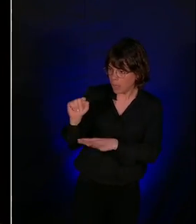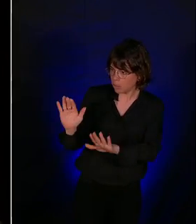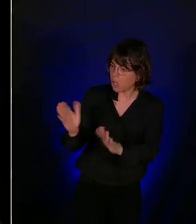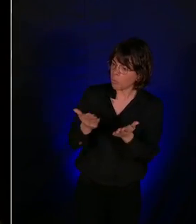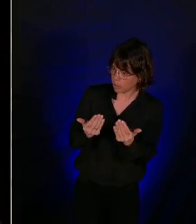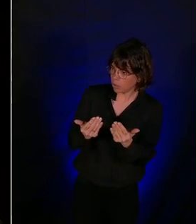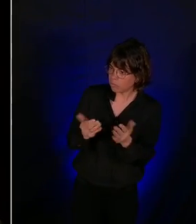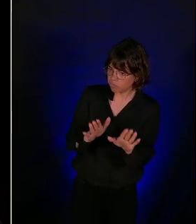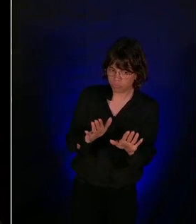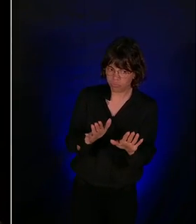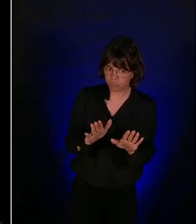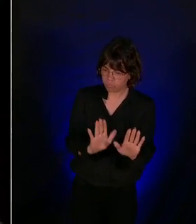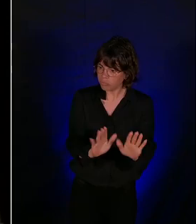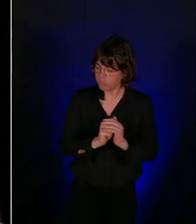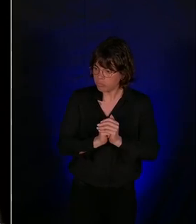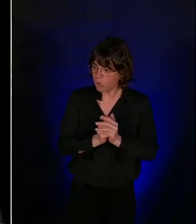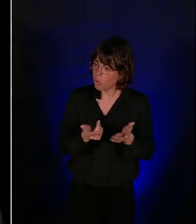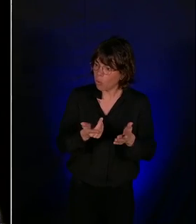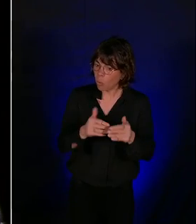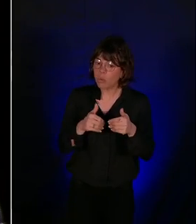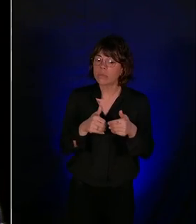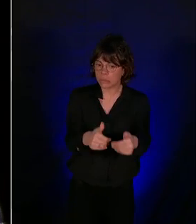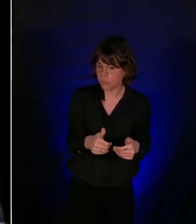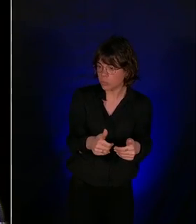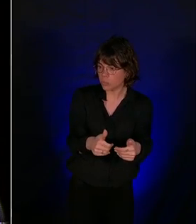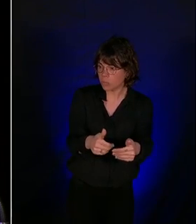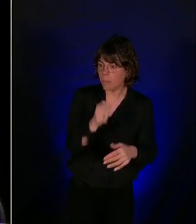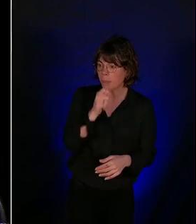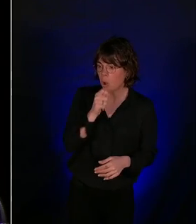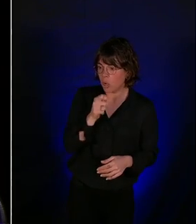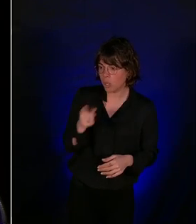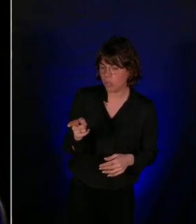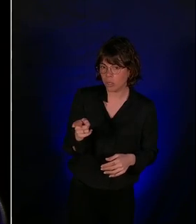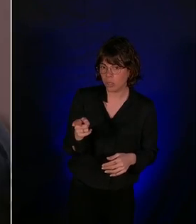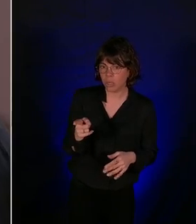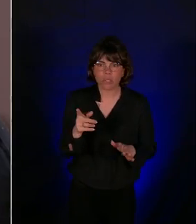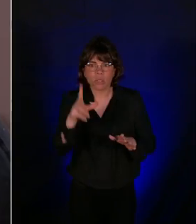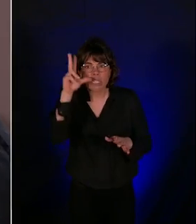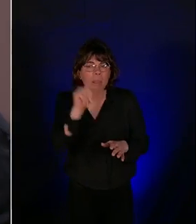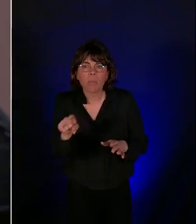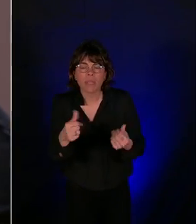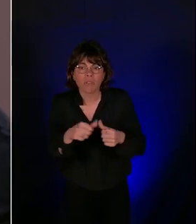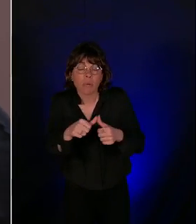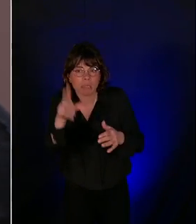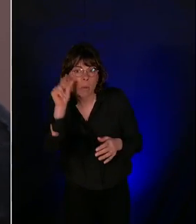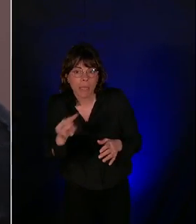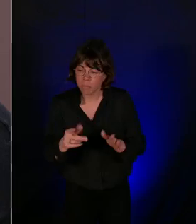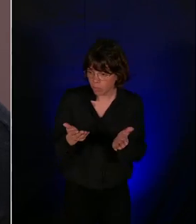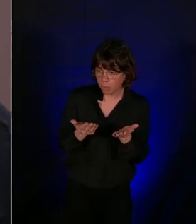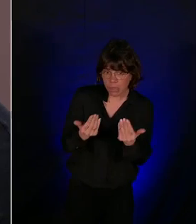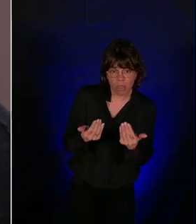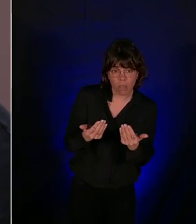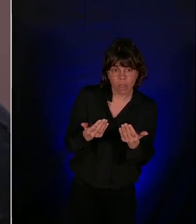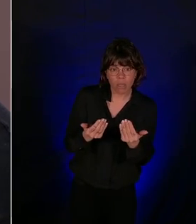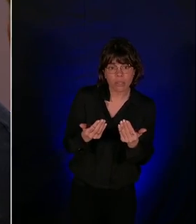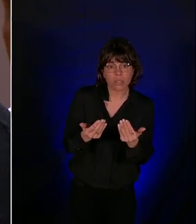attendant pour l'instant euh nous passions la euh la parole au micro on Fa j'ai pas compris ce qu'on faisait du coup là bah on attend